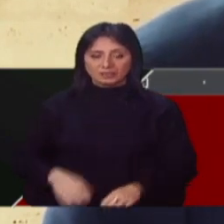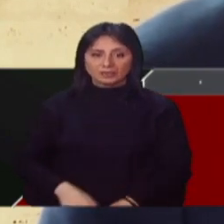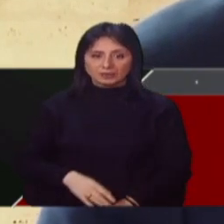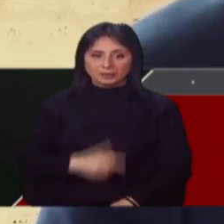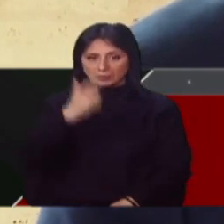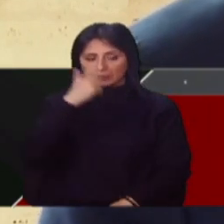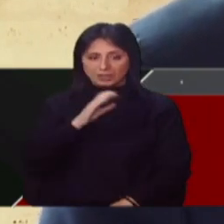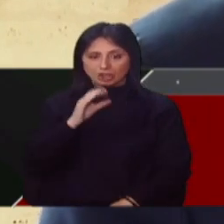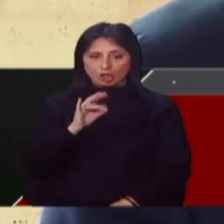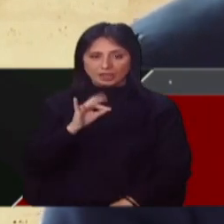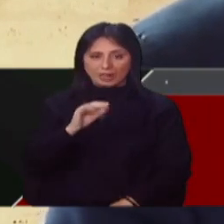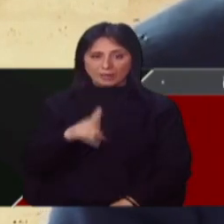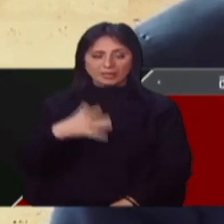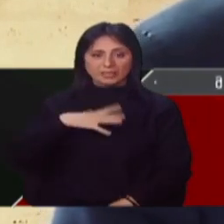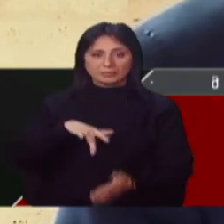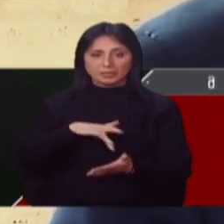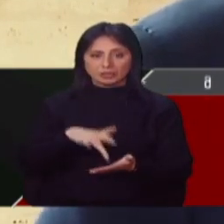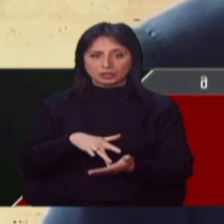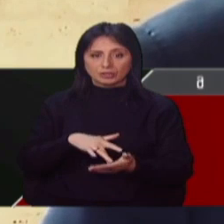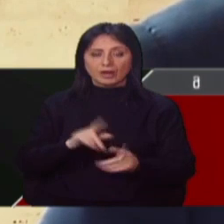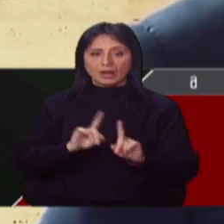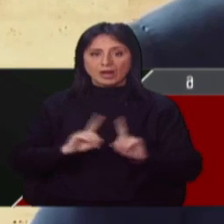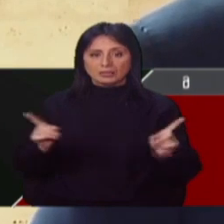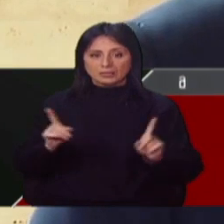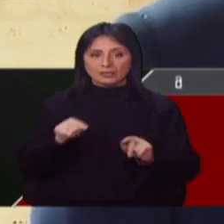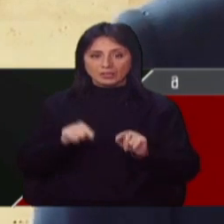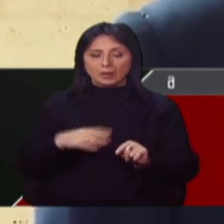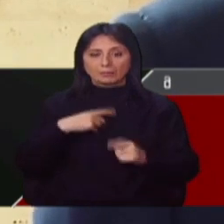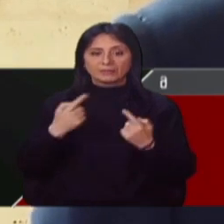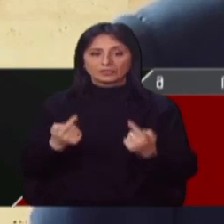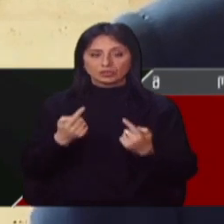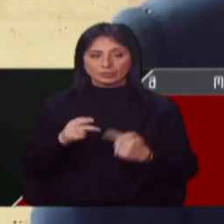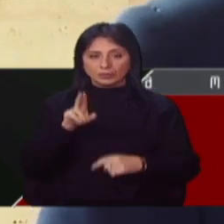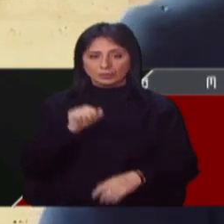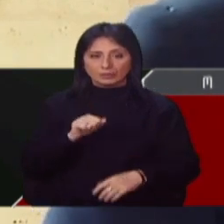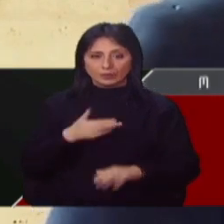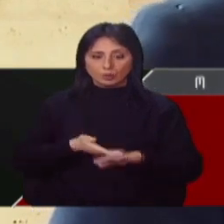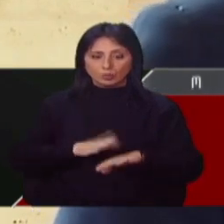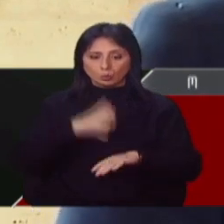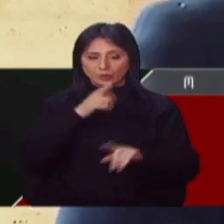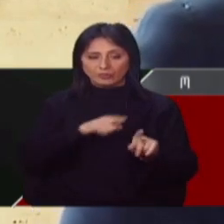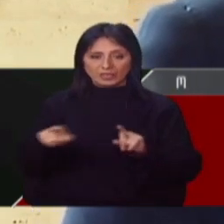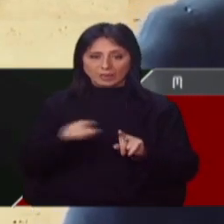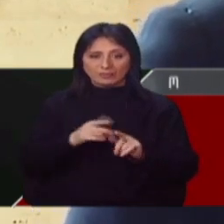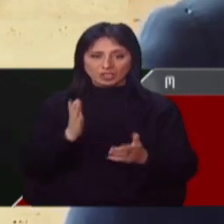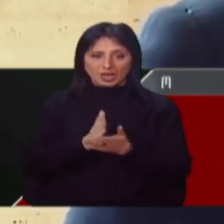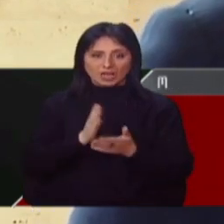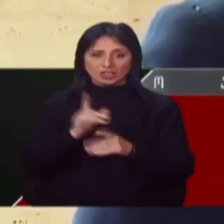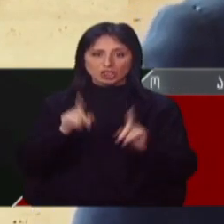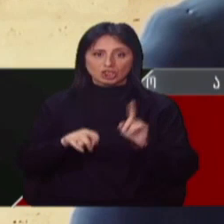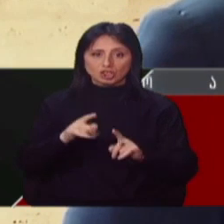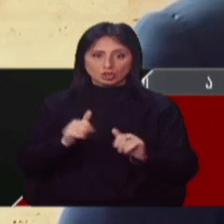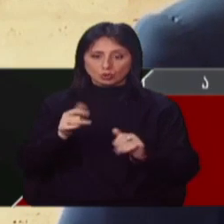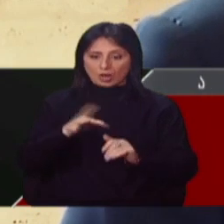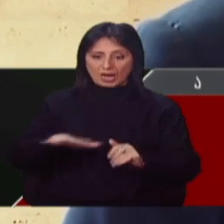ხორდვნის გ თბილისშ განსაკუთრებით ამ მნიშვნელოვან და რთულ ვითარებაში რომელიც არსებობს ზოგადად